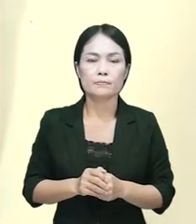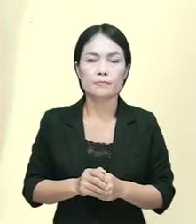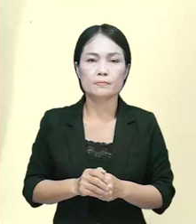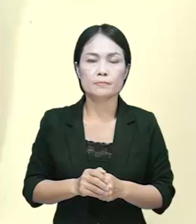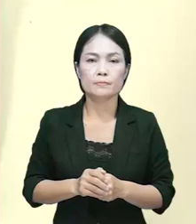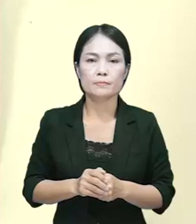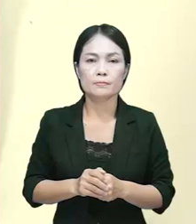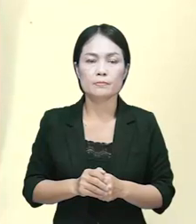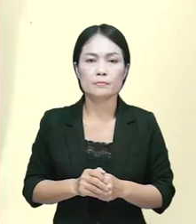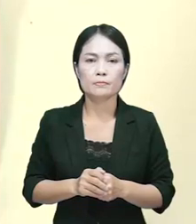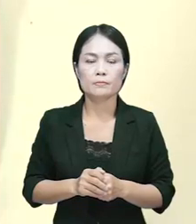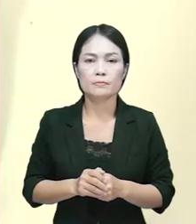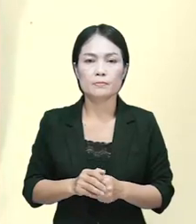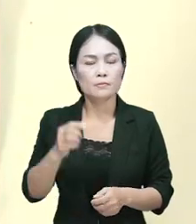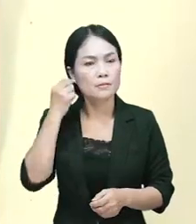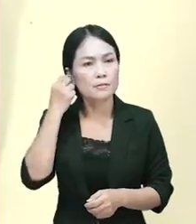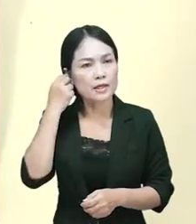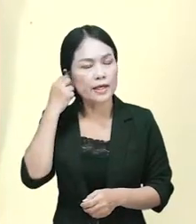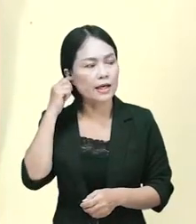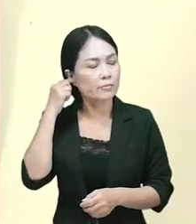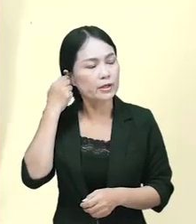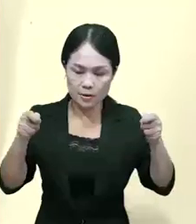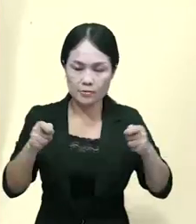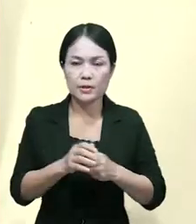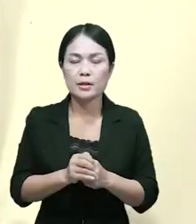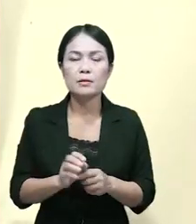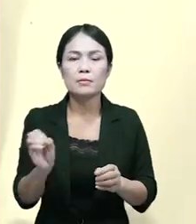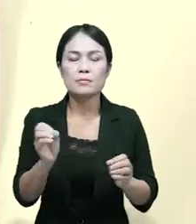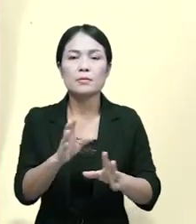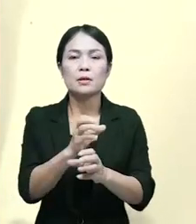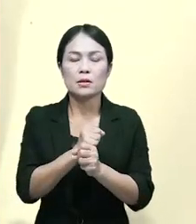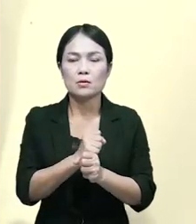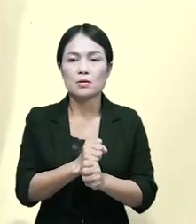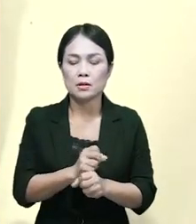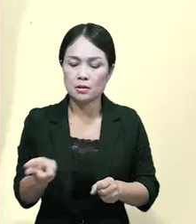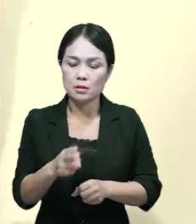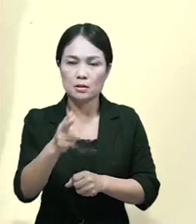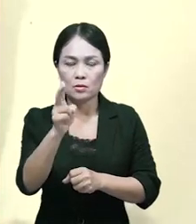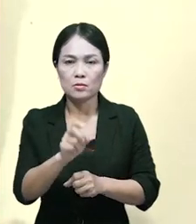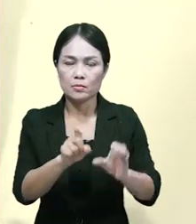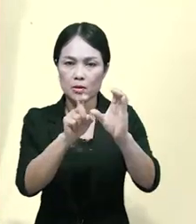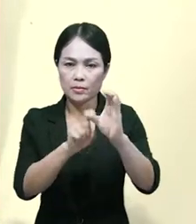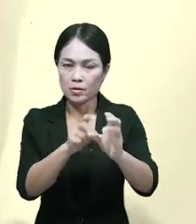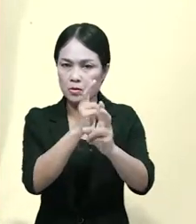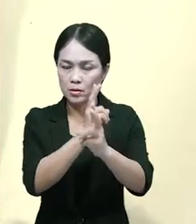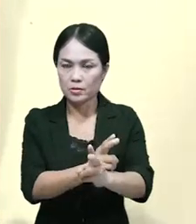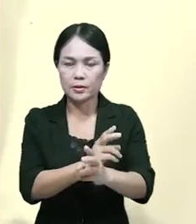បើឯងរកឆ្នាំងវែងពុំបានទេឯងយកអន្ទង់នេះទៅភ្ជួរទុ